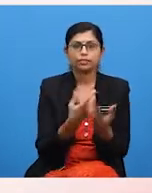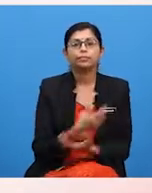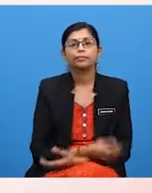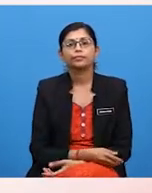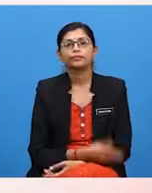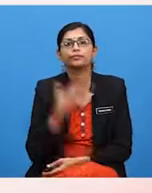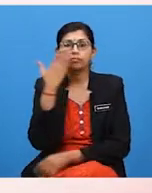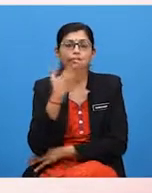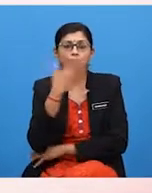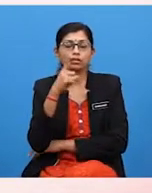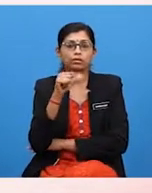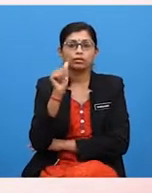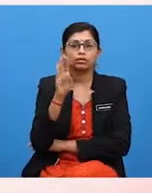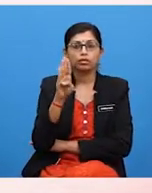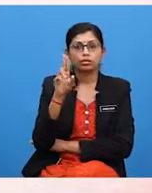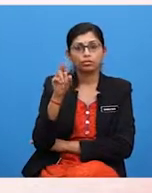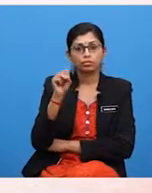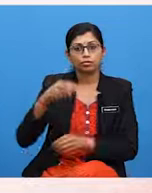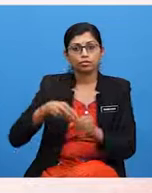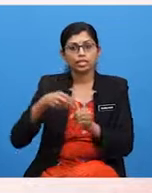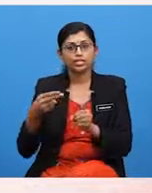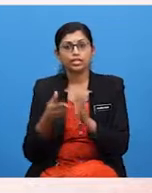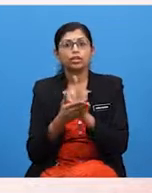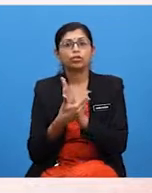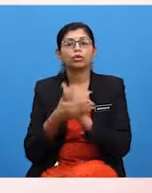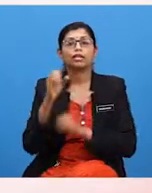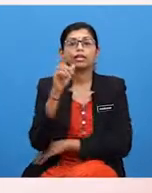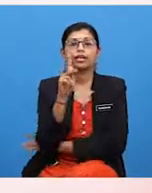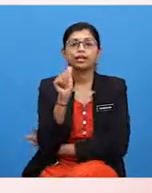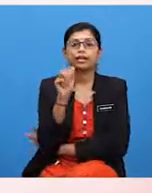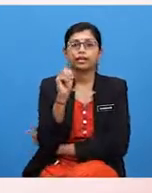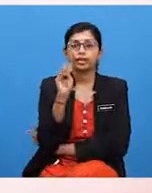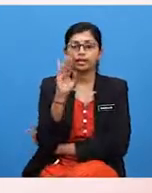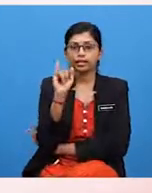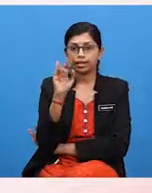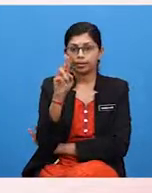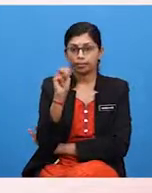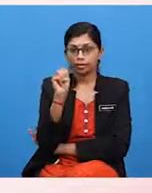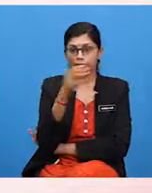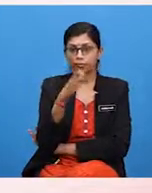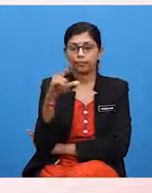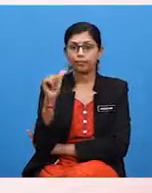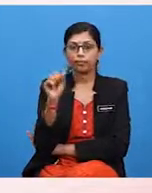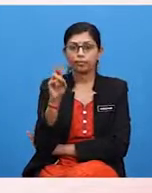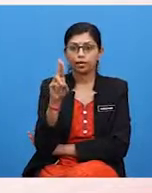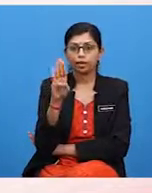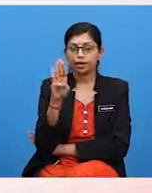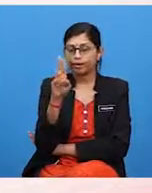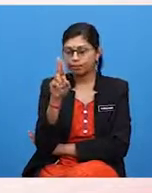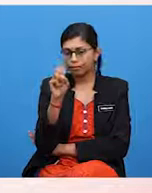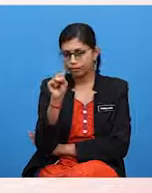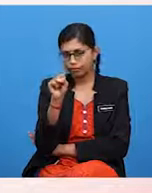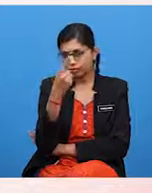Tisu gabus dihasilkan oleh kambium gabus berfungsi melindungi batang